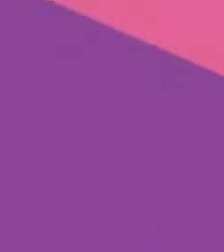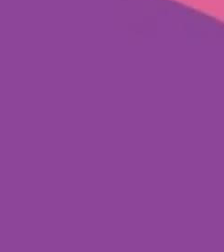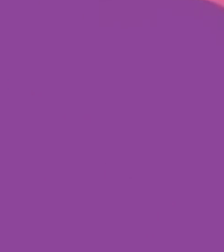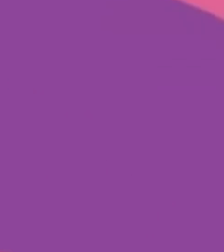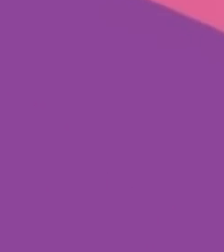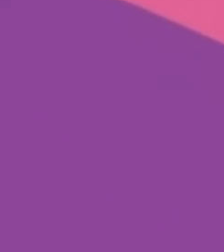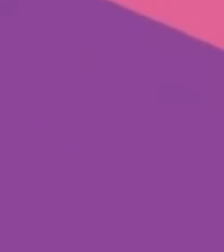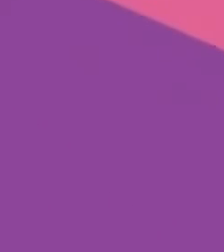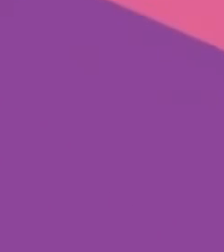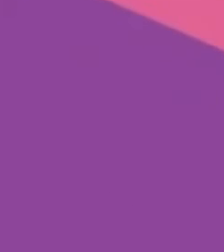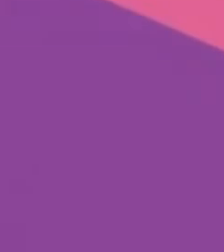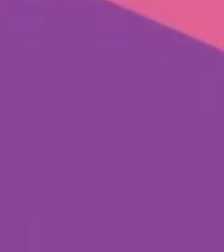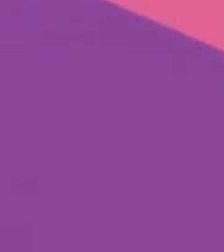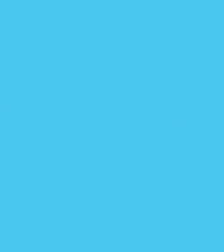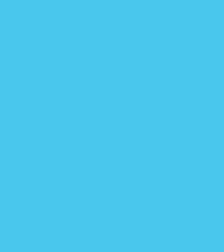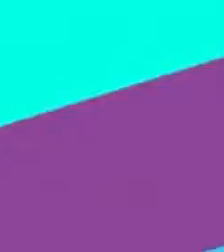hai